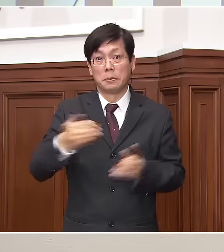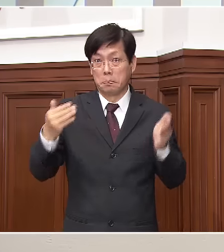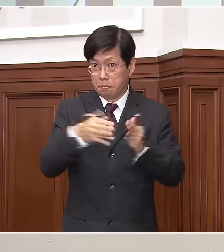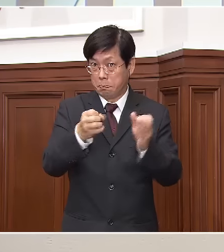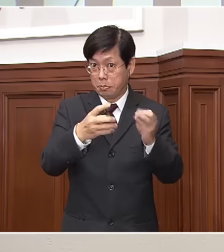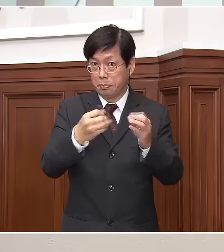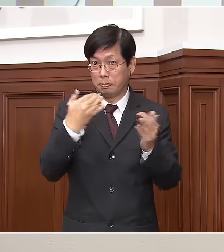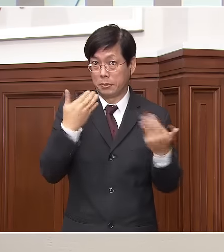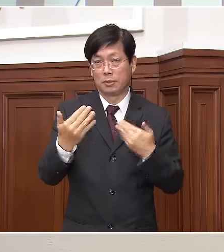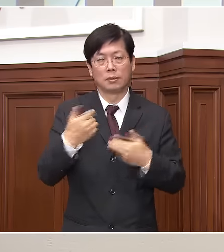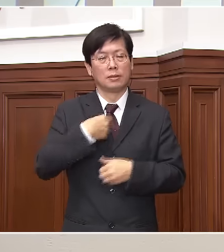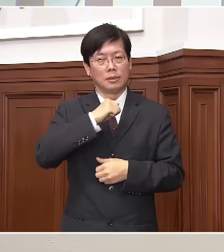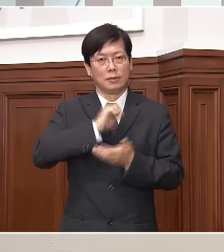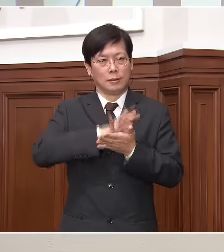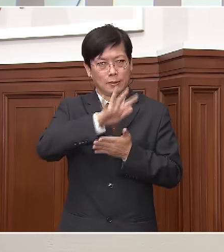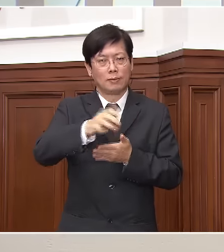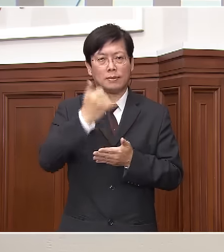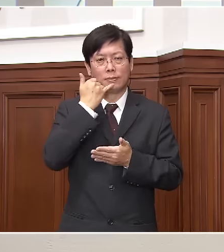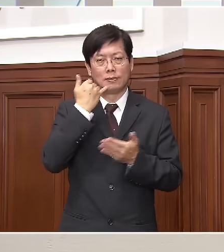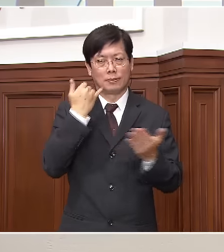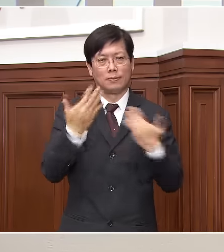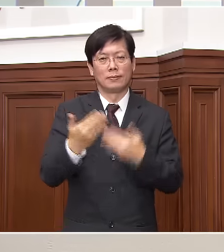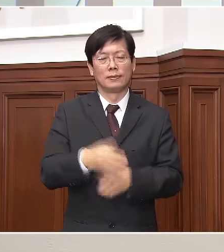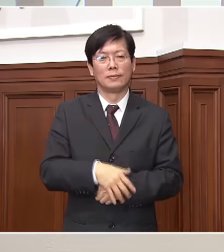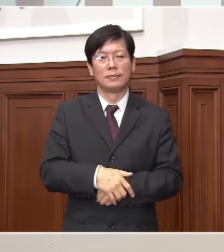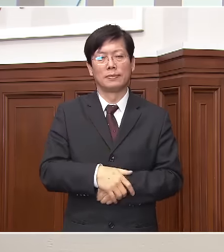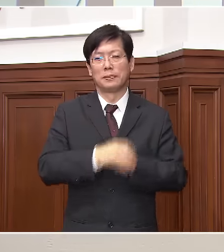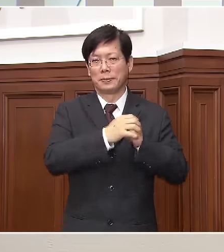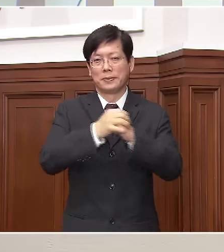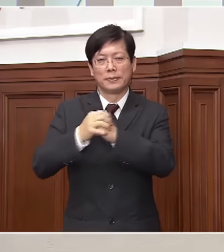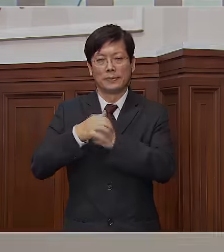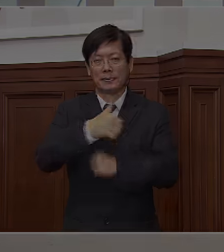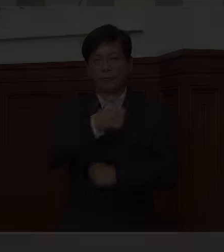们聚焦，台湾的未来就能聚焦。拜托各位，谢谢大家。